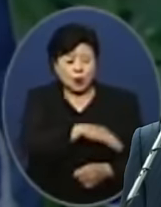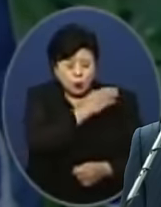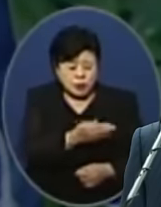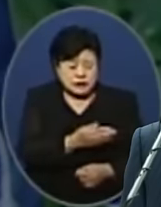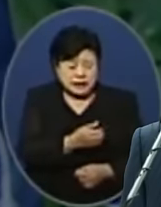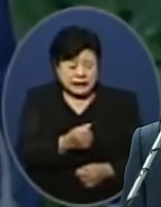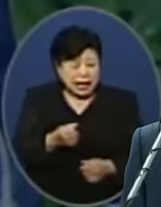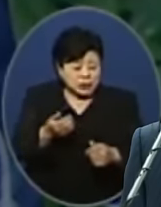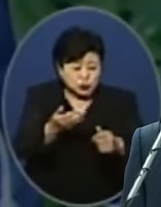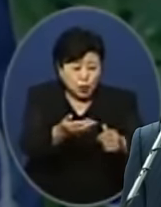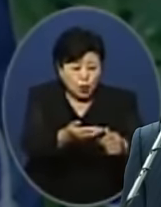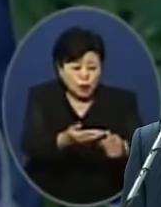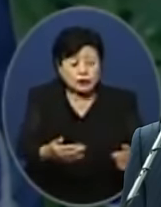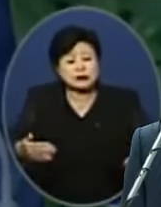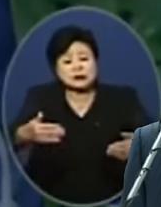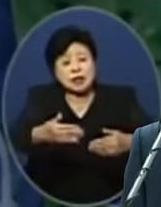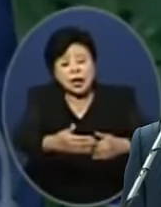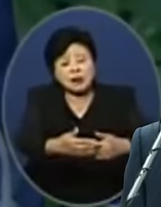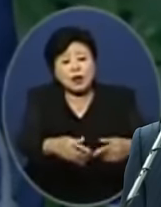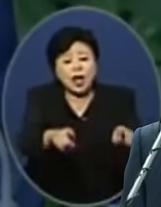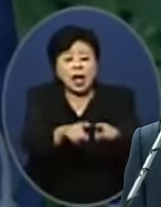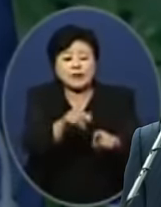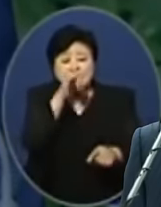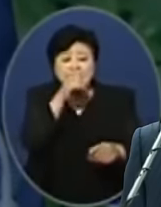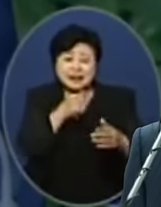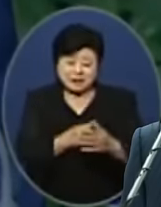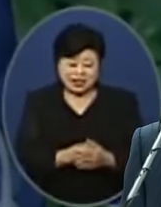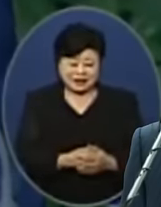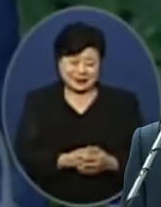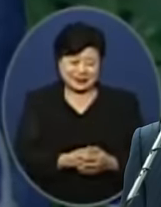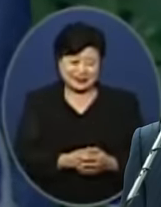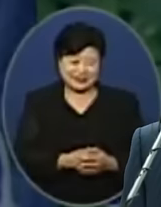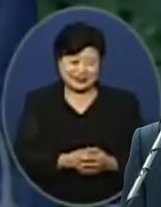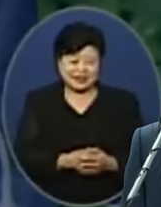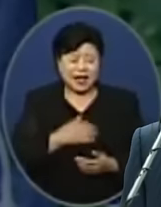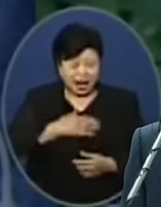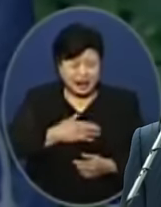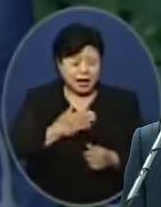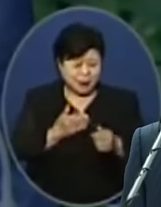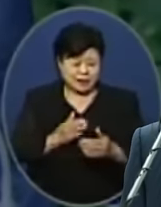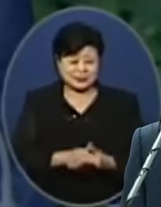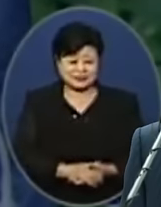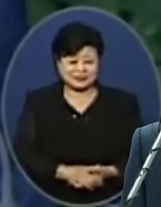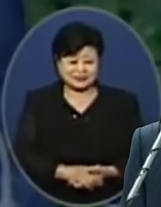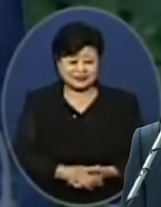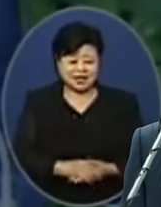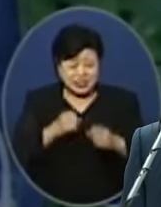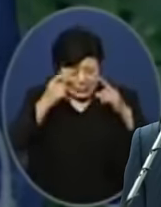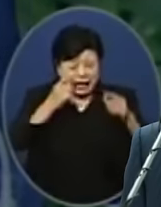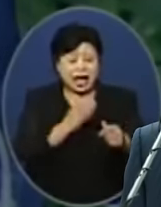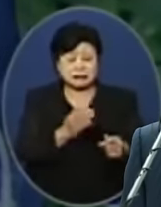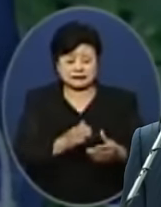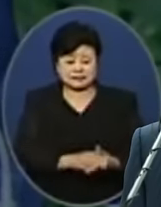다 가지고 너를 끌어안고 같이 있으니 그것을 좀 알아라.